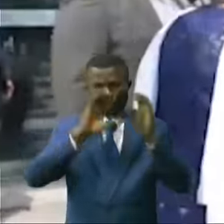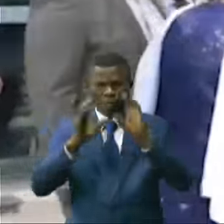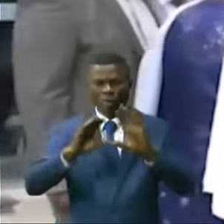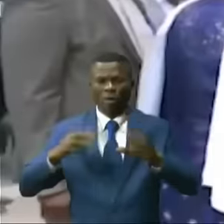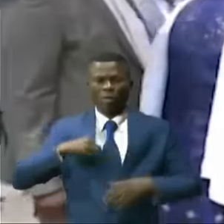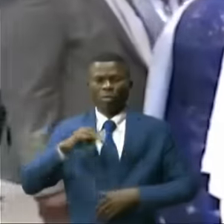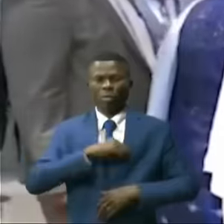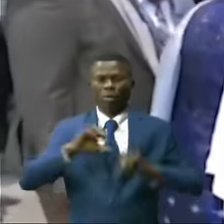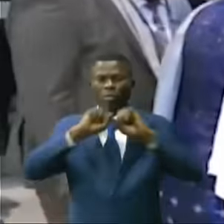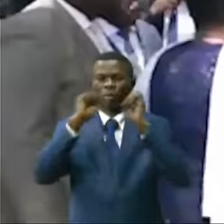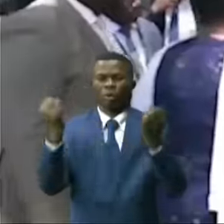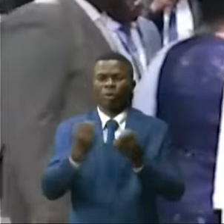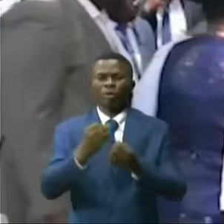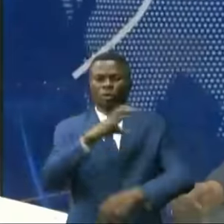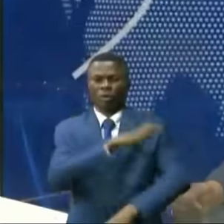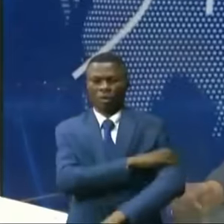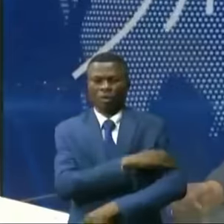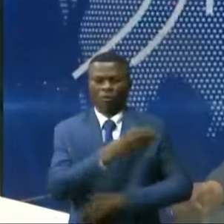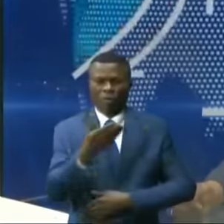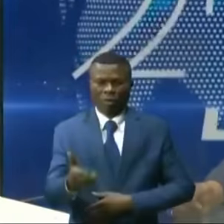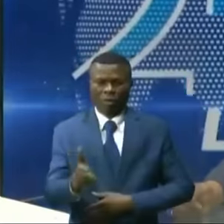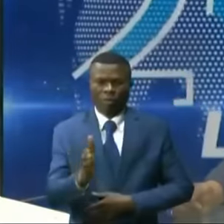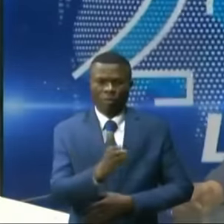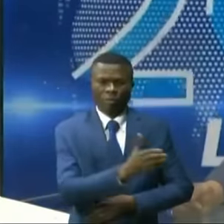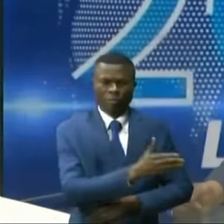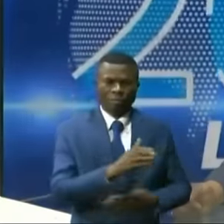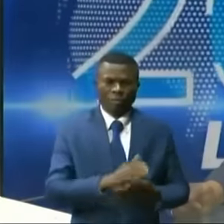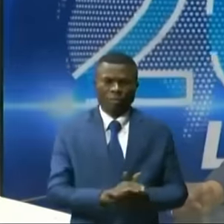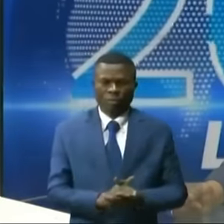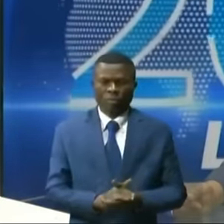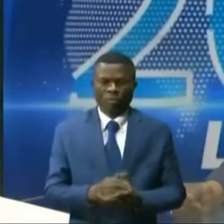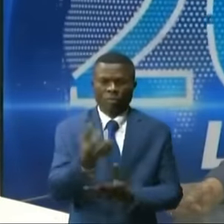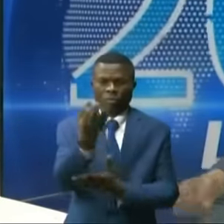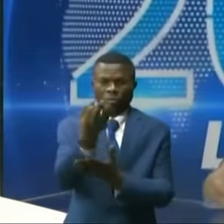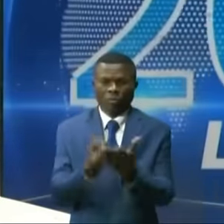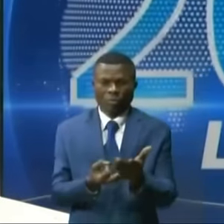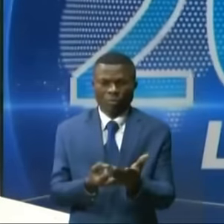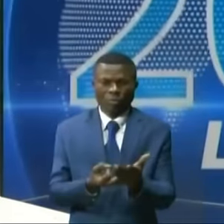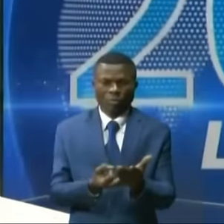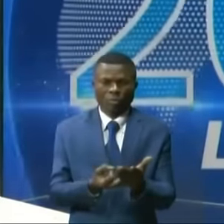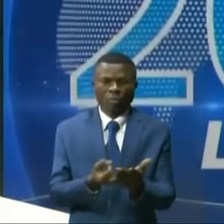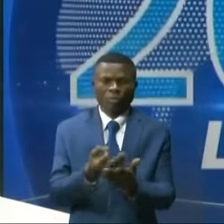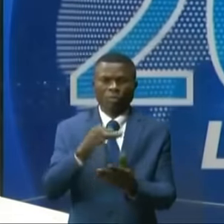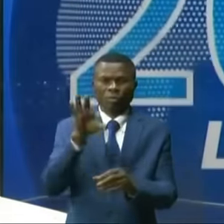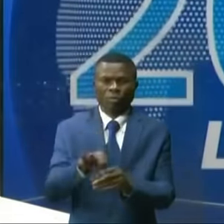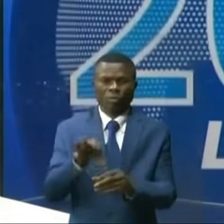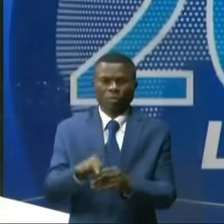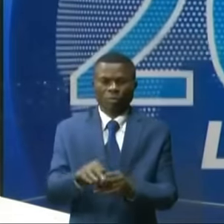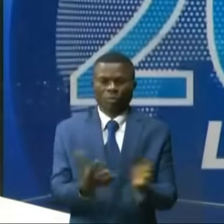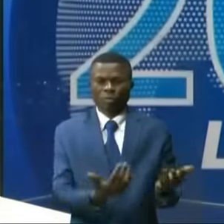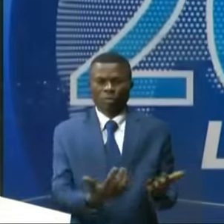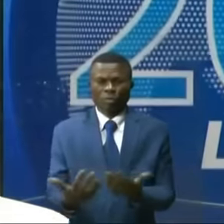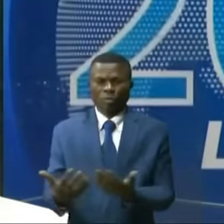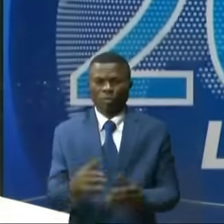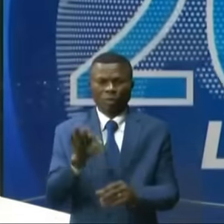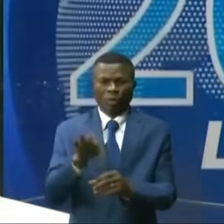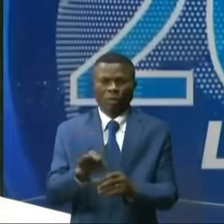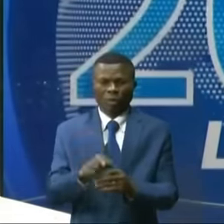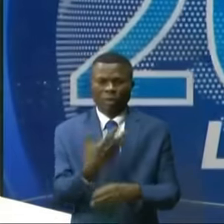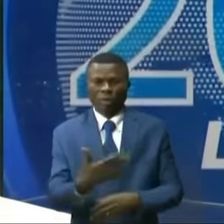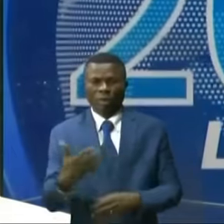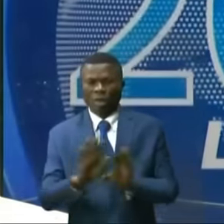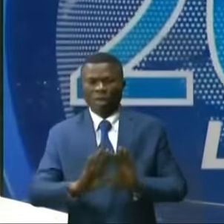société civile bulletin de vote dispositif électronique de vote et autres matériel